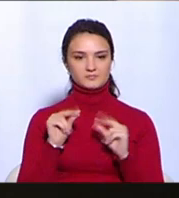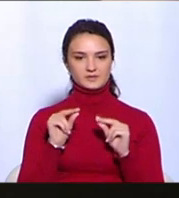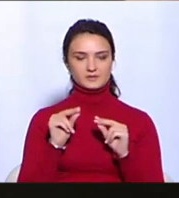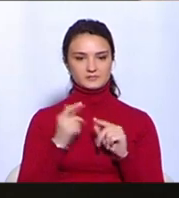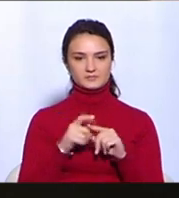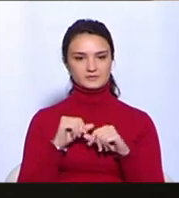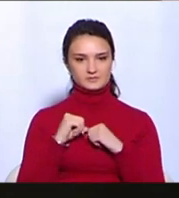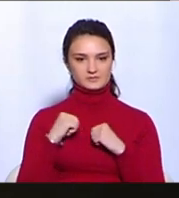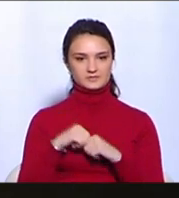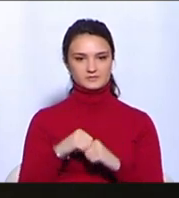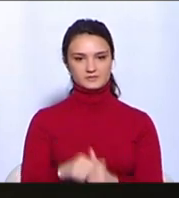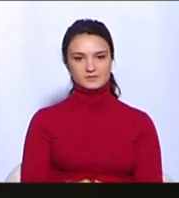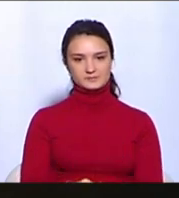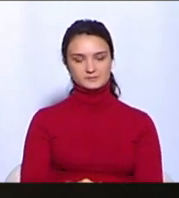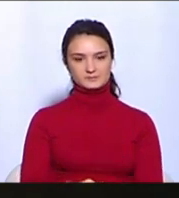ბედნიერება და სიყვარულია